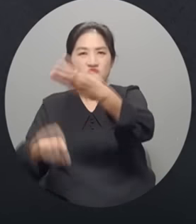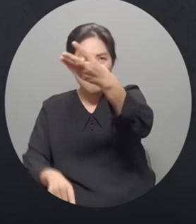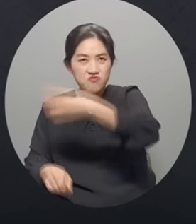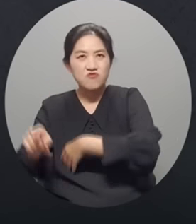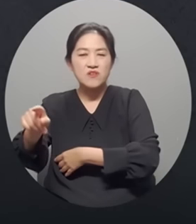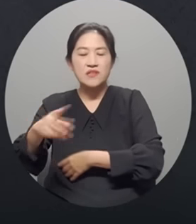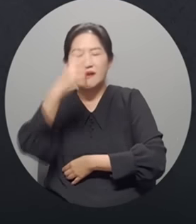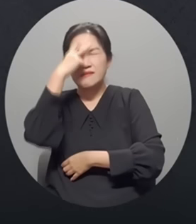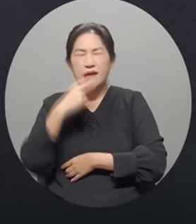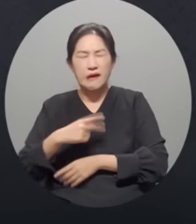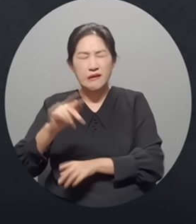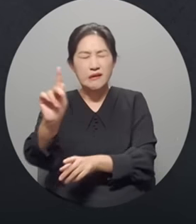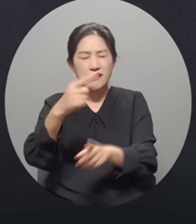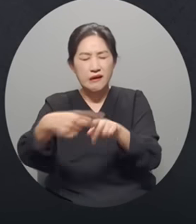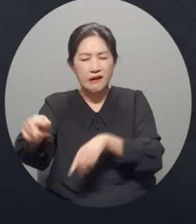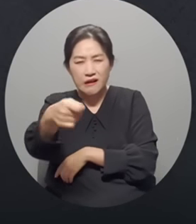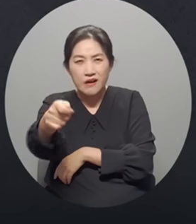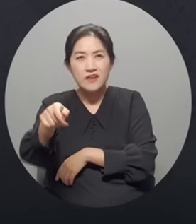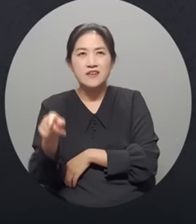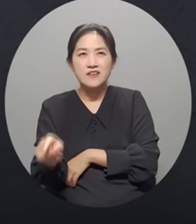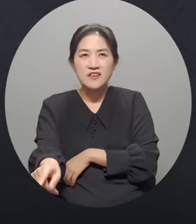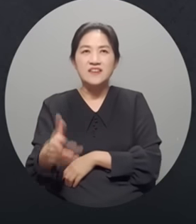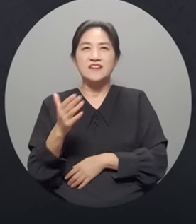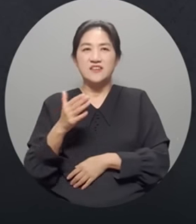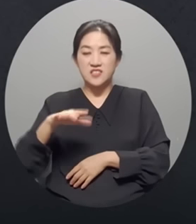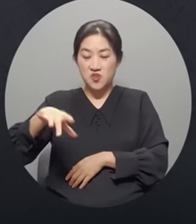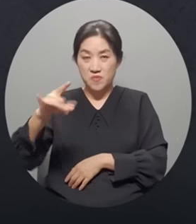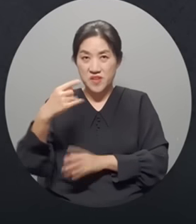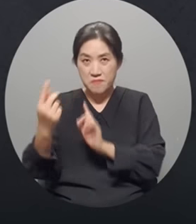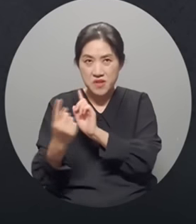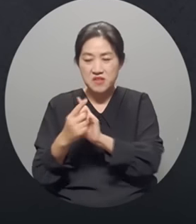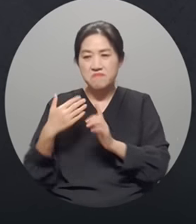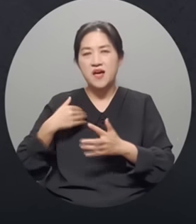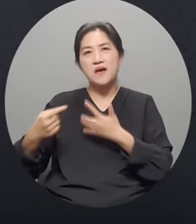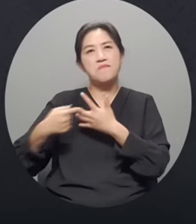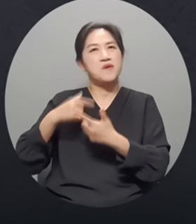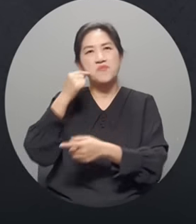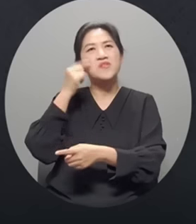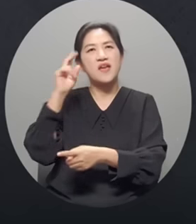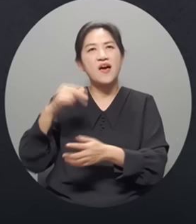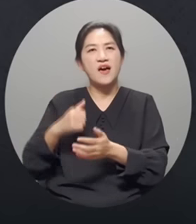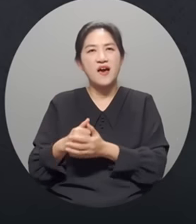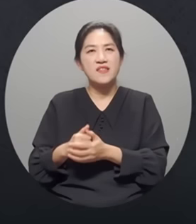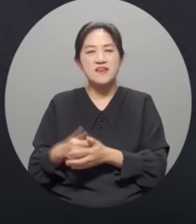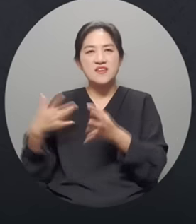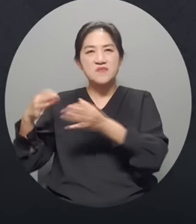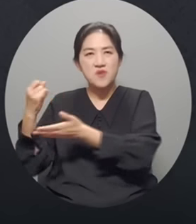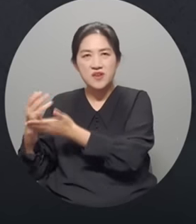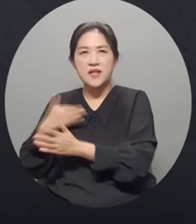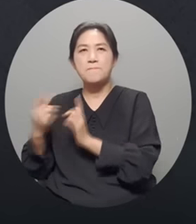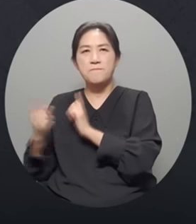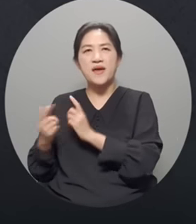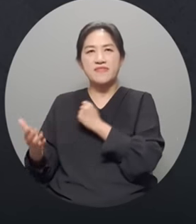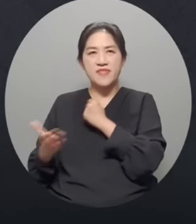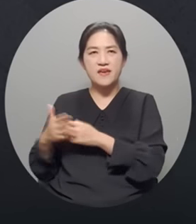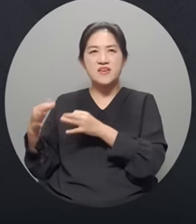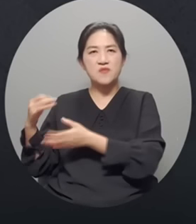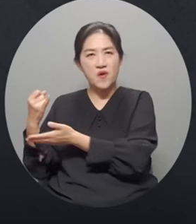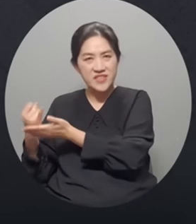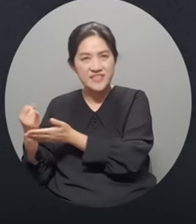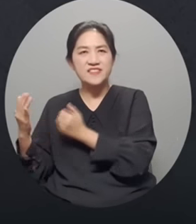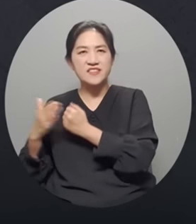장님 부산대. 윤석열이를 내가 처음 만났으면 윤석열이 나를 못 알아봤고 김건희를 내일 만났기 때문에 김건희